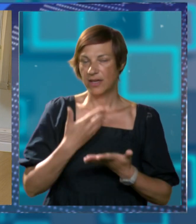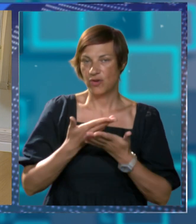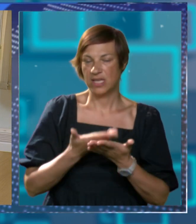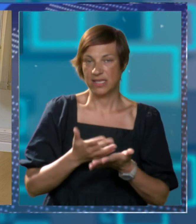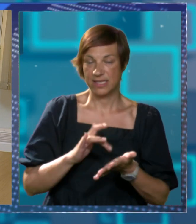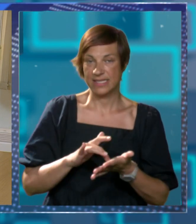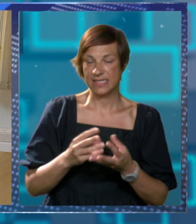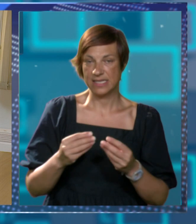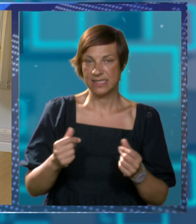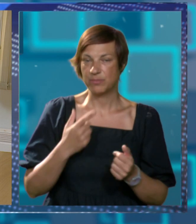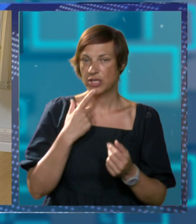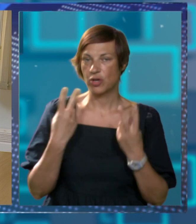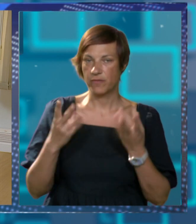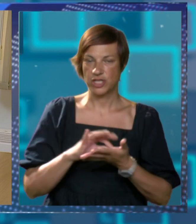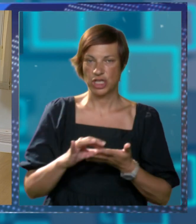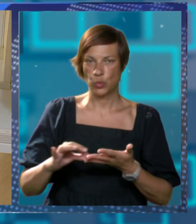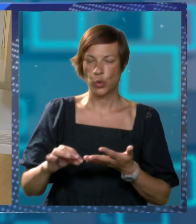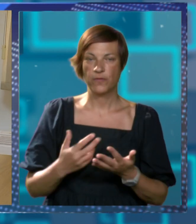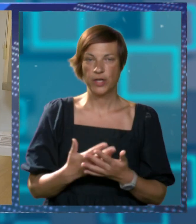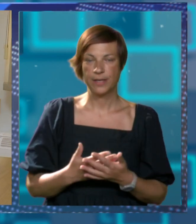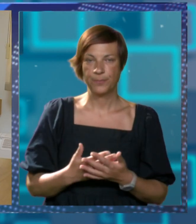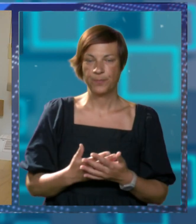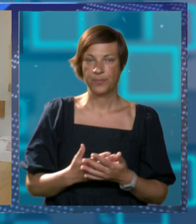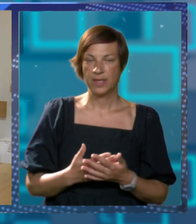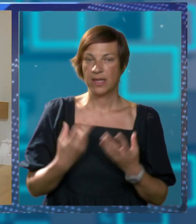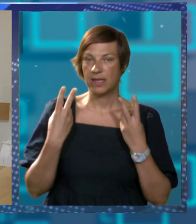je namjena tog zemljišta i koliko vam znači taj ugovor?